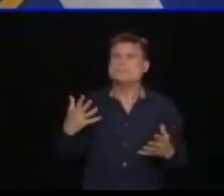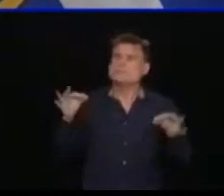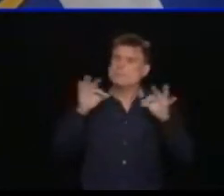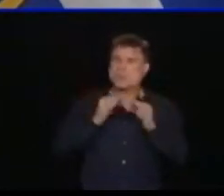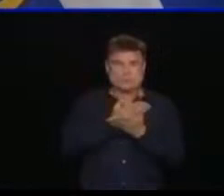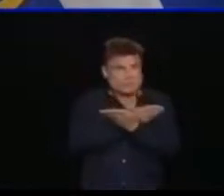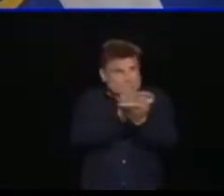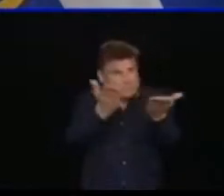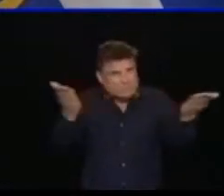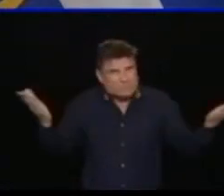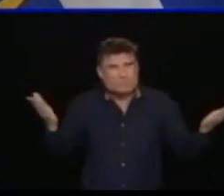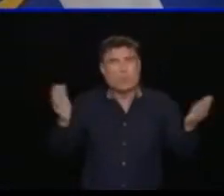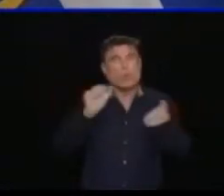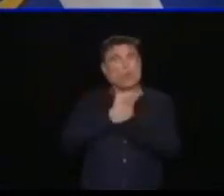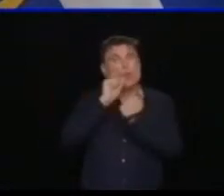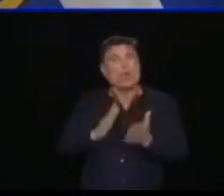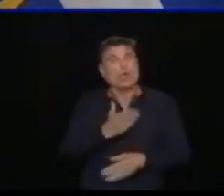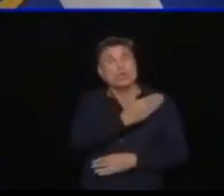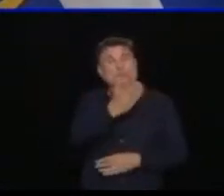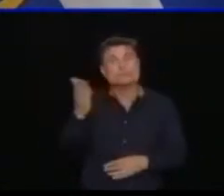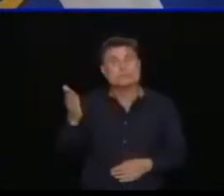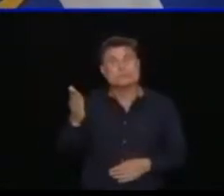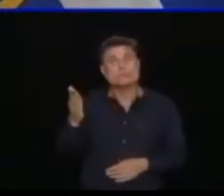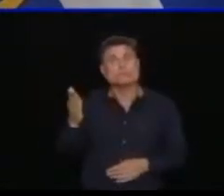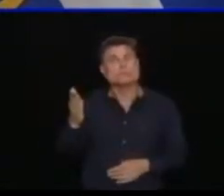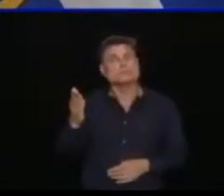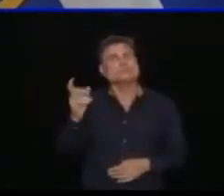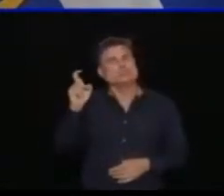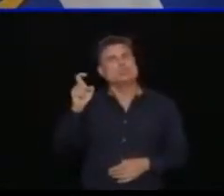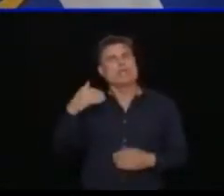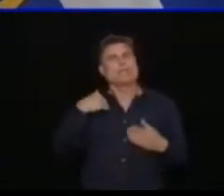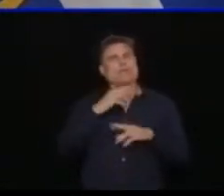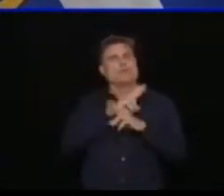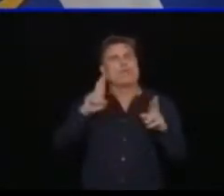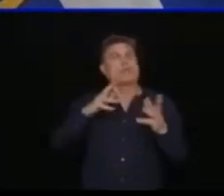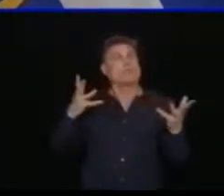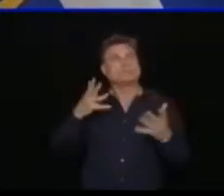可理解的。我们待在家里就待在家里好了。